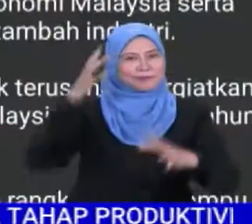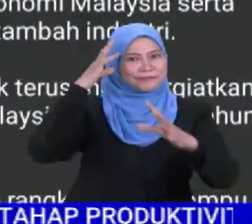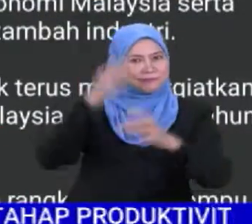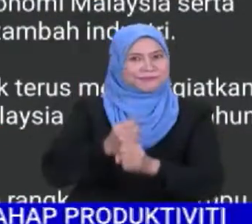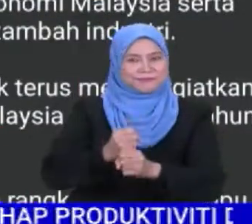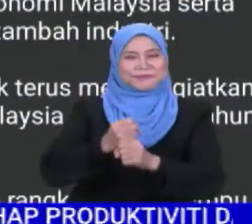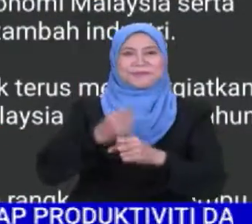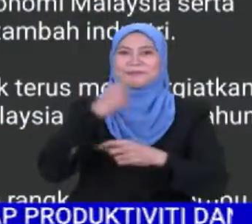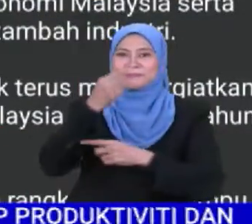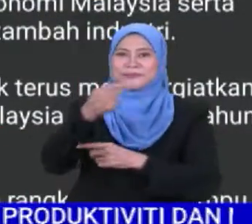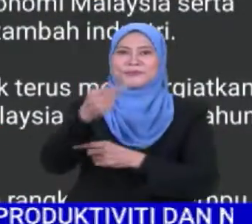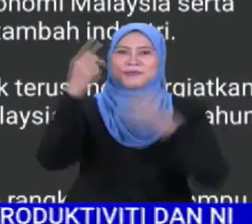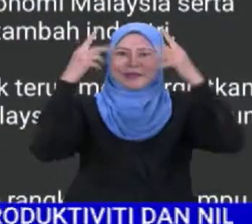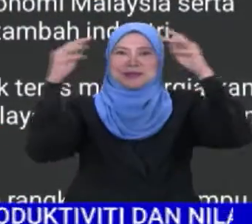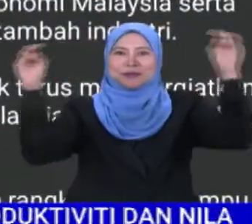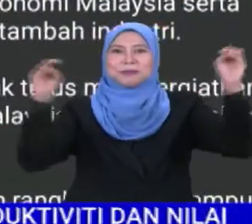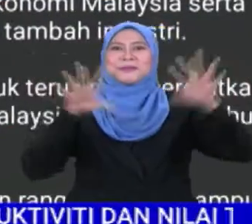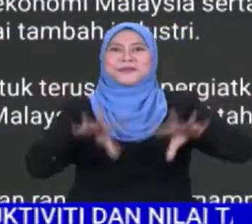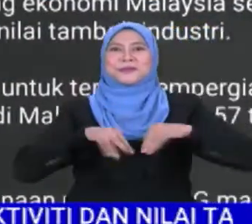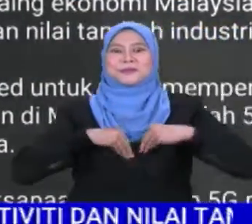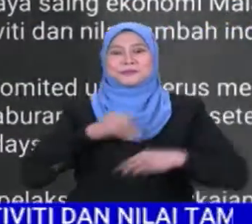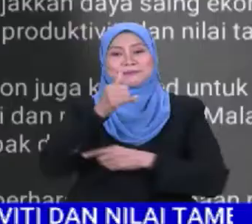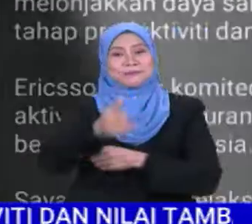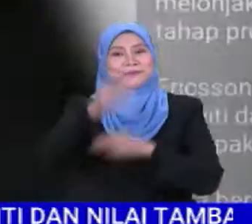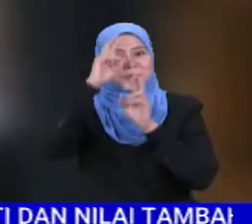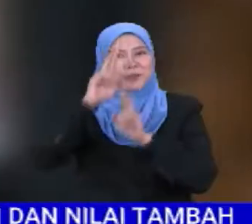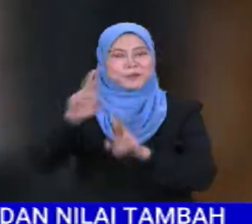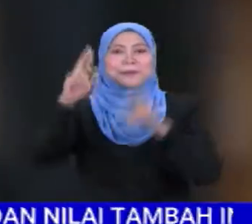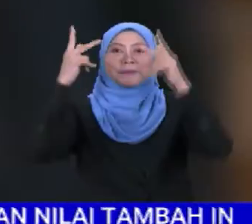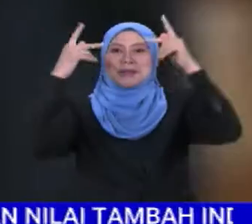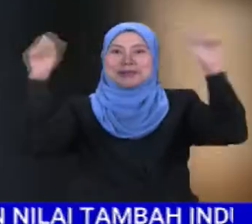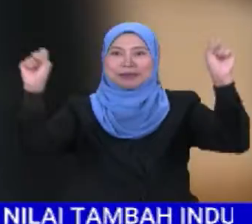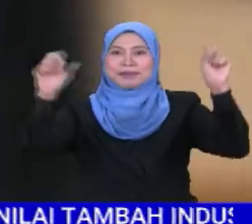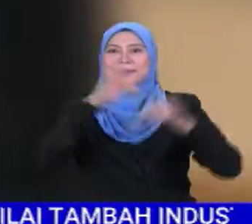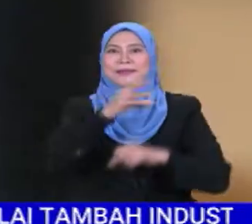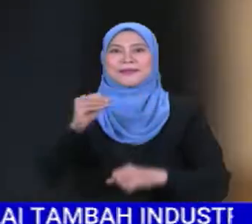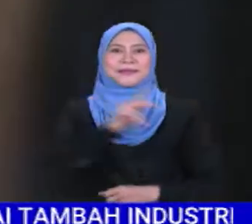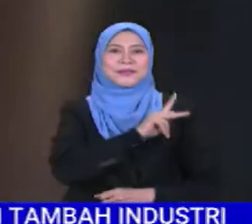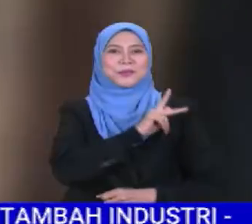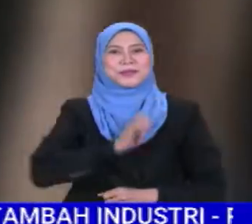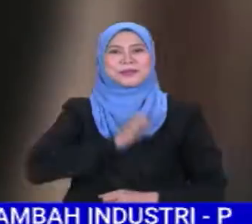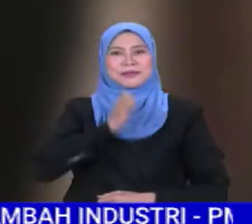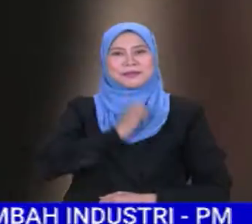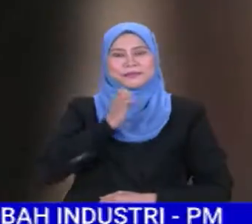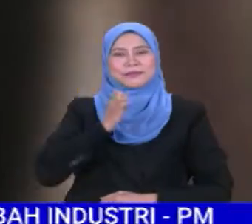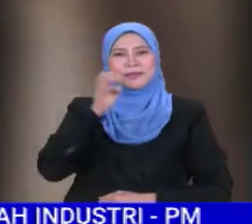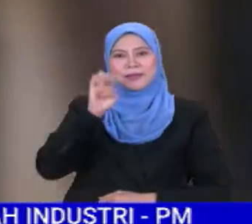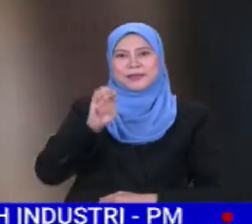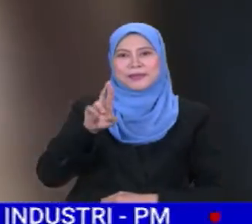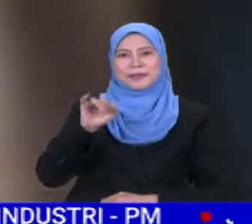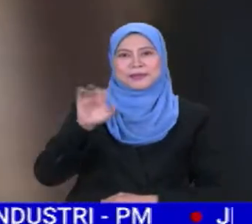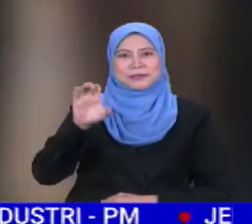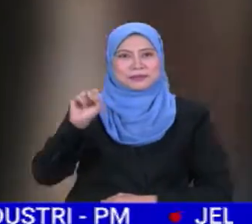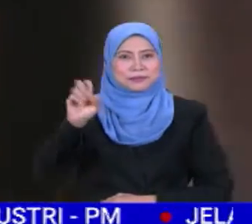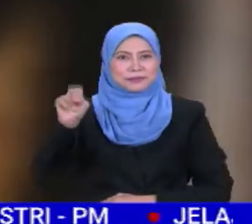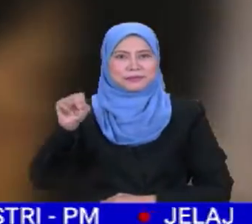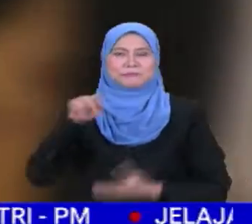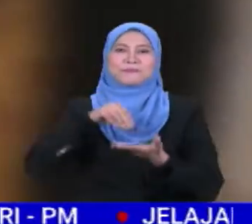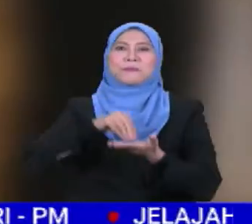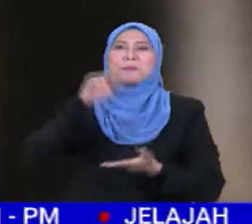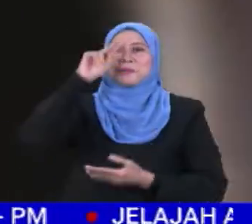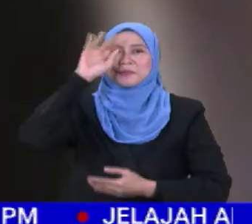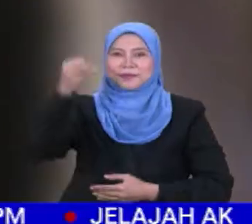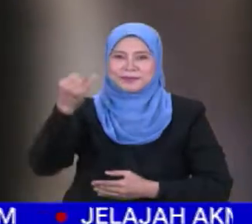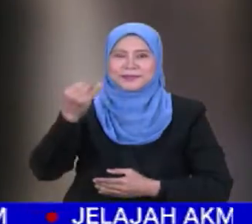Keyakinan dinyatakan Perdana Menteri semasa menerima kunjungan hormat Presiden dan Ketua Pegawai Eksekutif Kumpulan Ericsson Borji Elkholm di